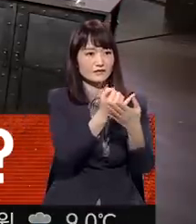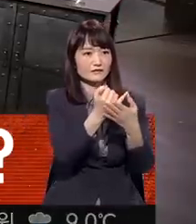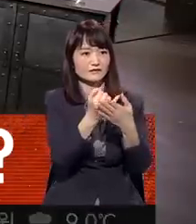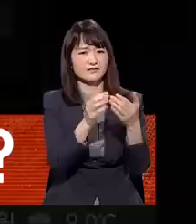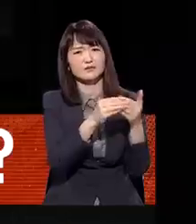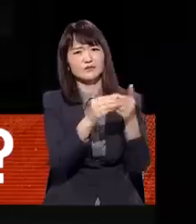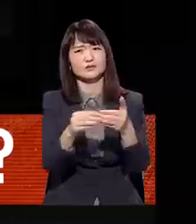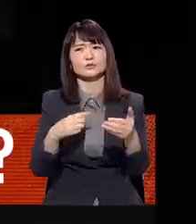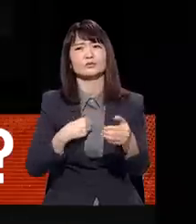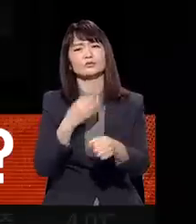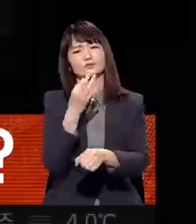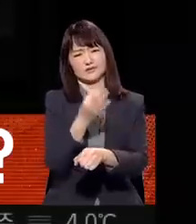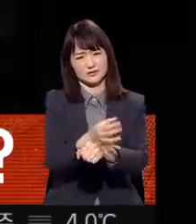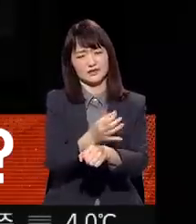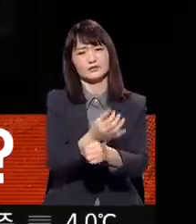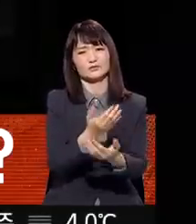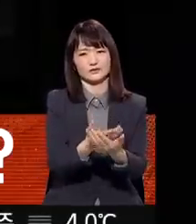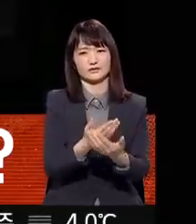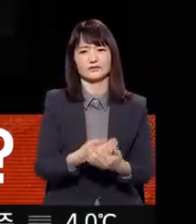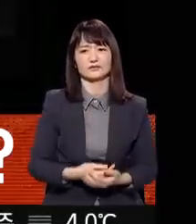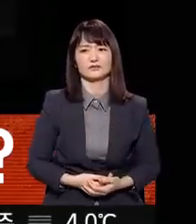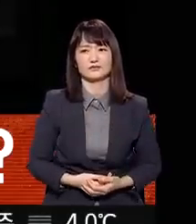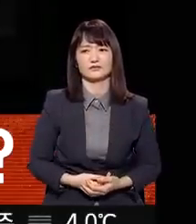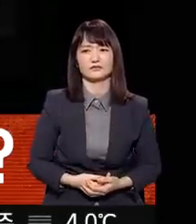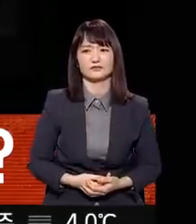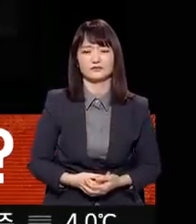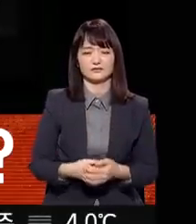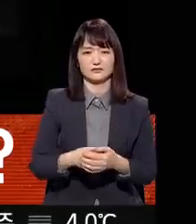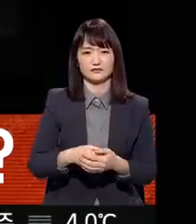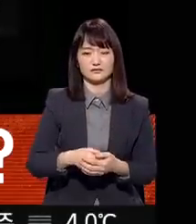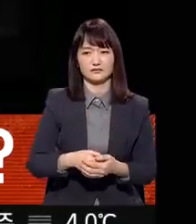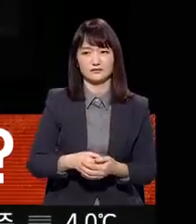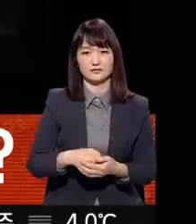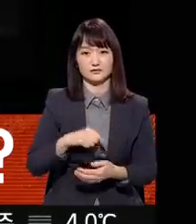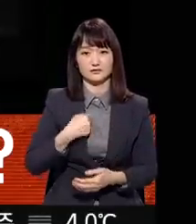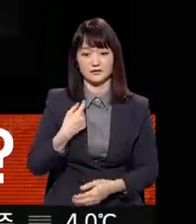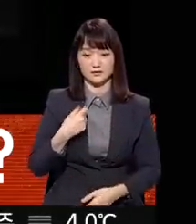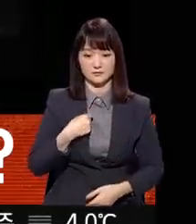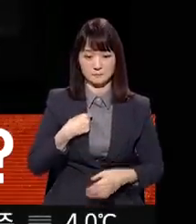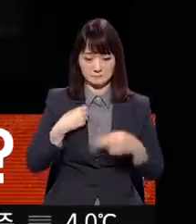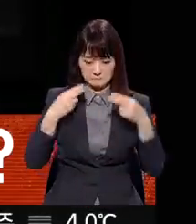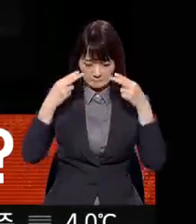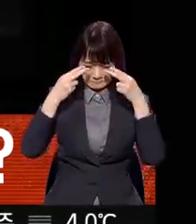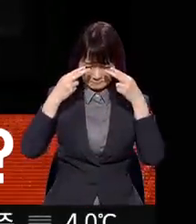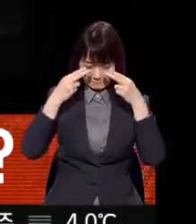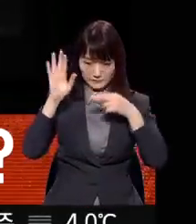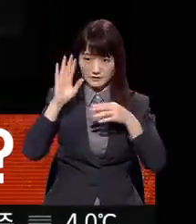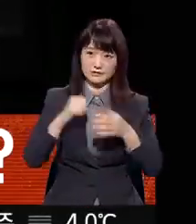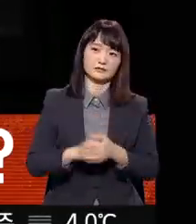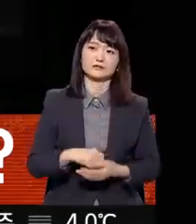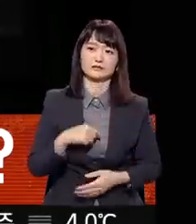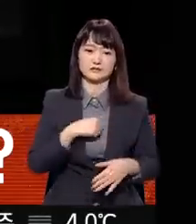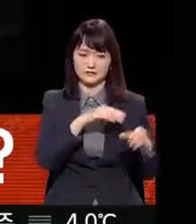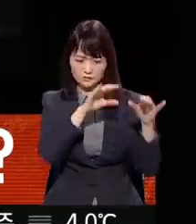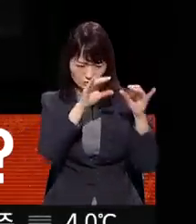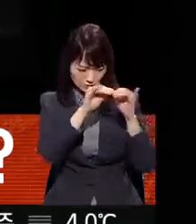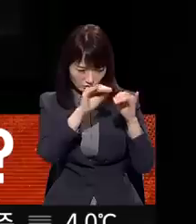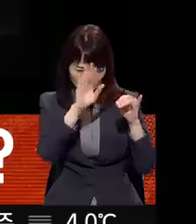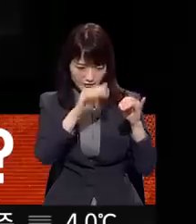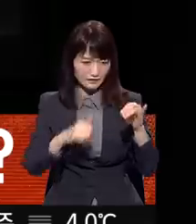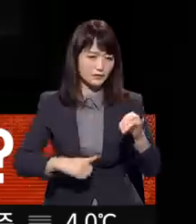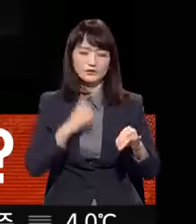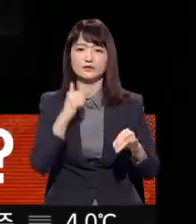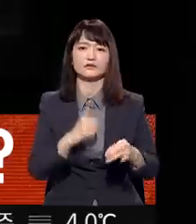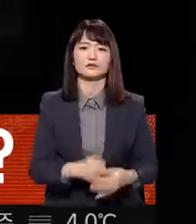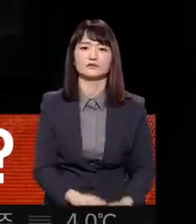한 벌 사주세요라고 말씀을 하셨고요. 음식 맛있는님은 자기 옷에 집착한 게 아니라 자기 동의 안 받아서 화가 난 것 같다라고